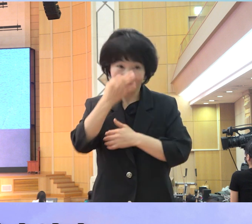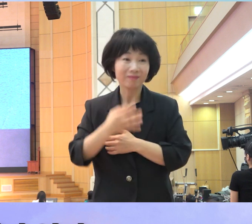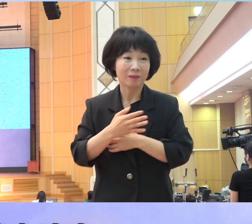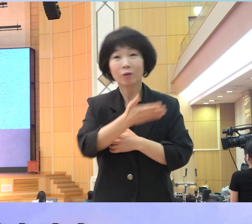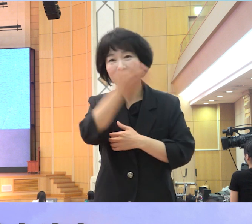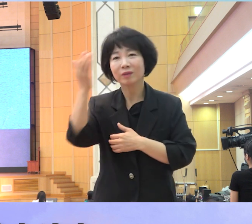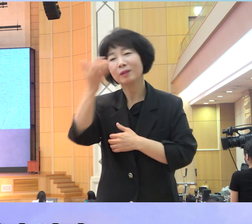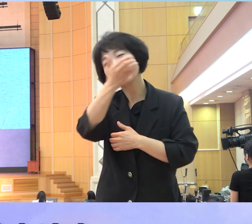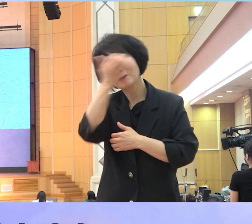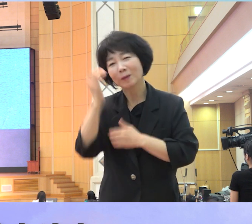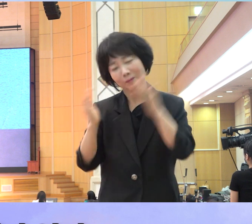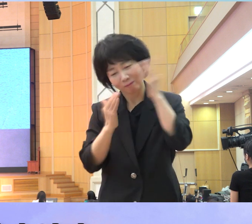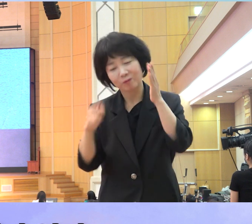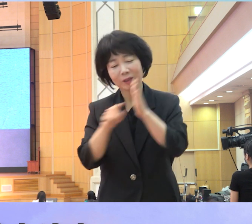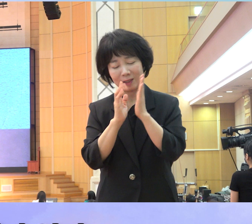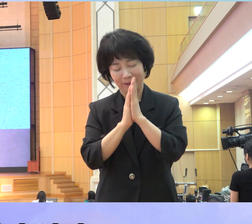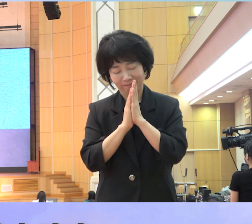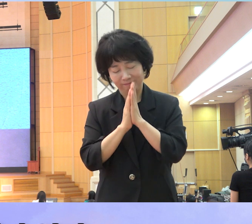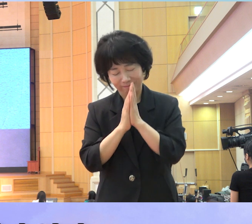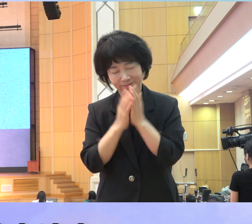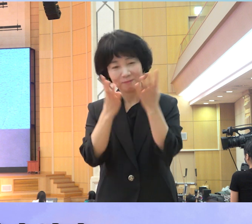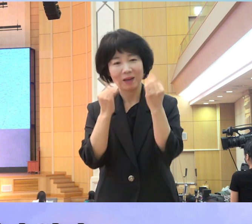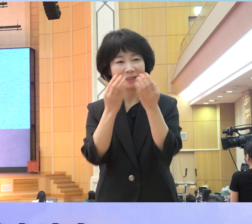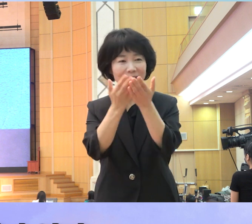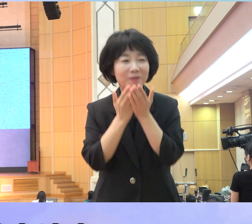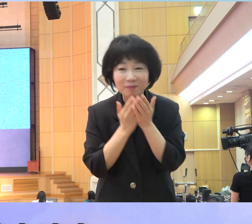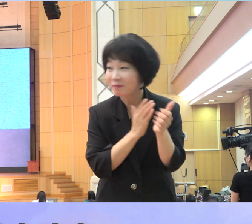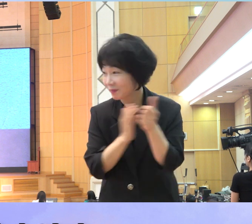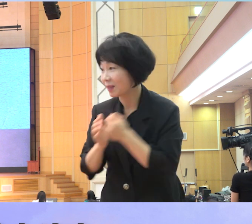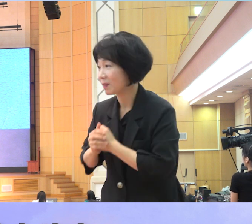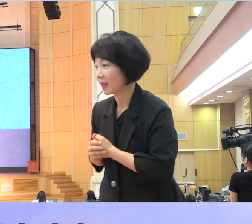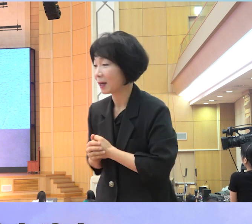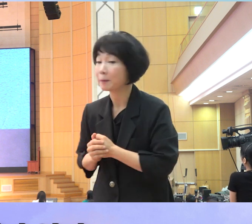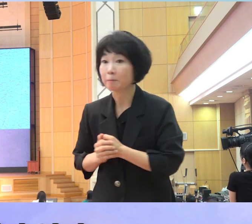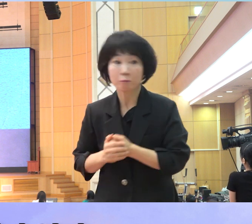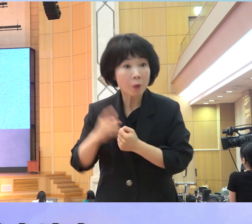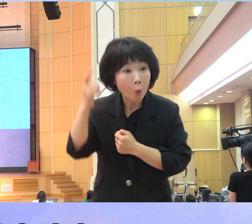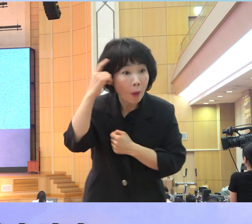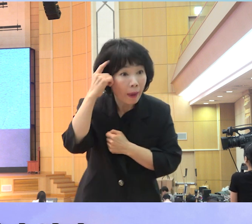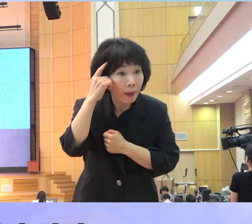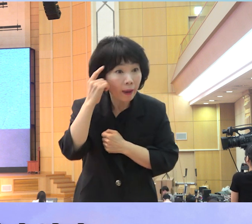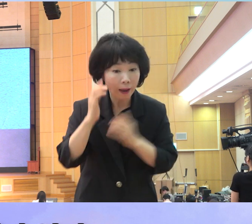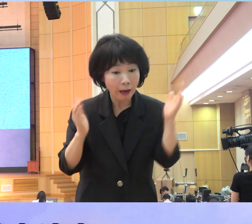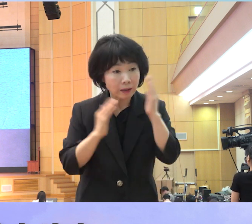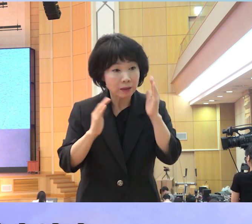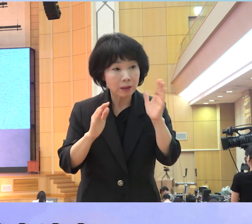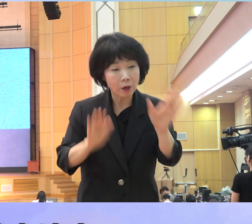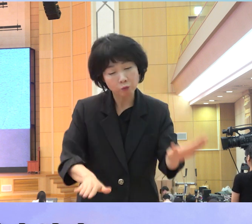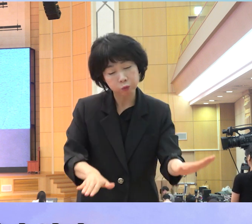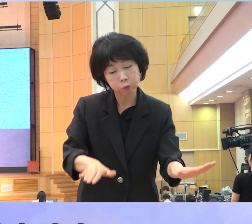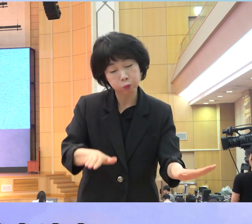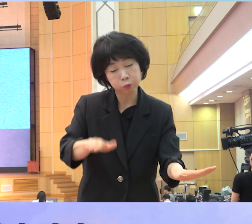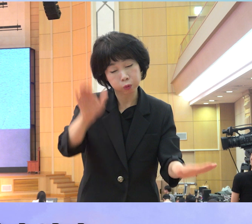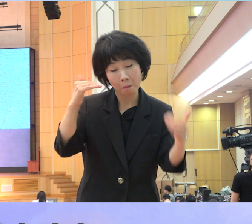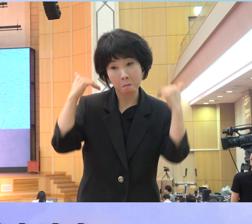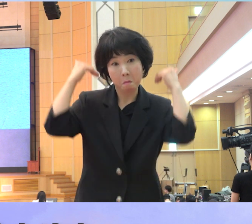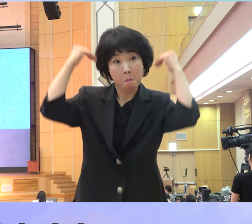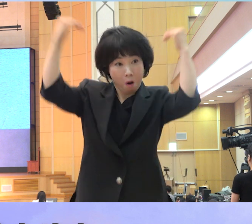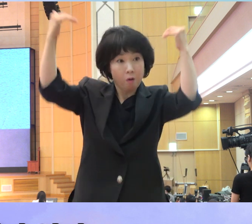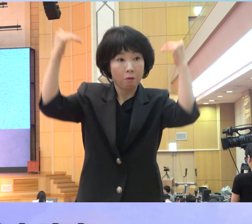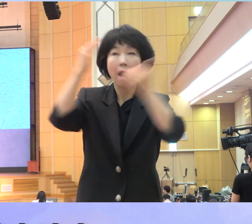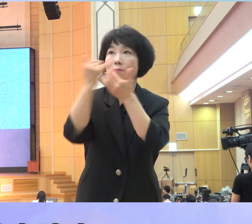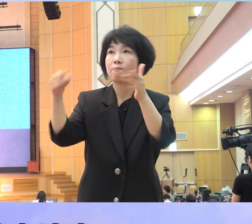되고 또 후원해 주셔야 됩니다. 그래서 여러분 그 아이들이 커서 정말 좋은 주님의 사역자들 되고 또 일꾼도